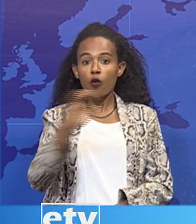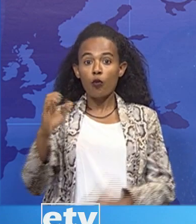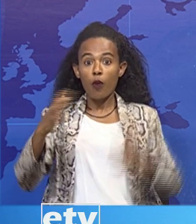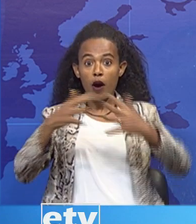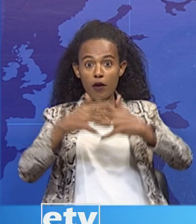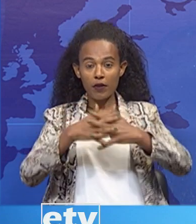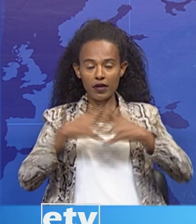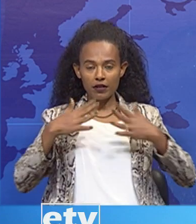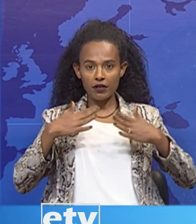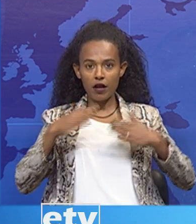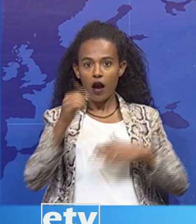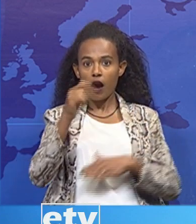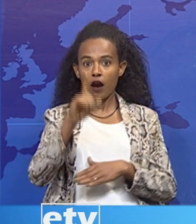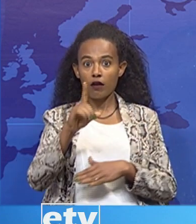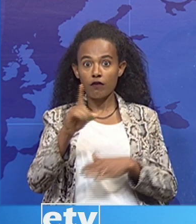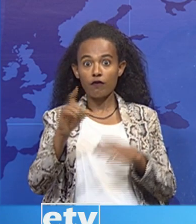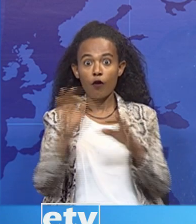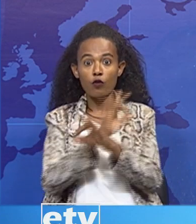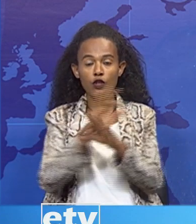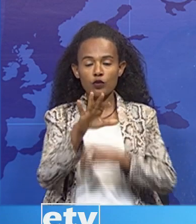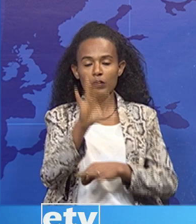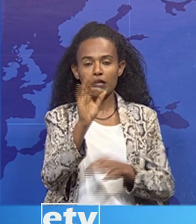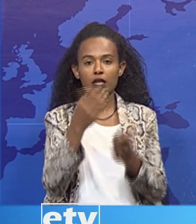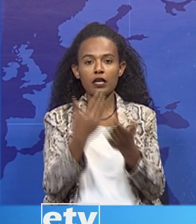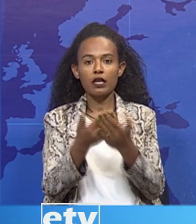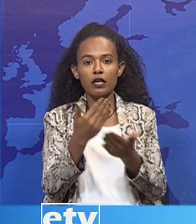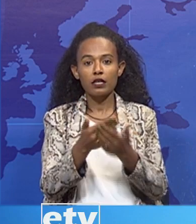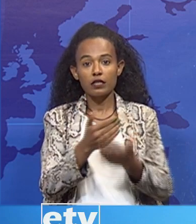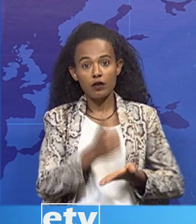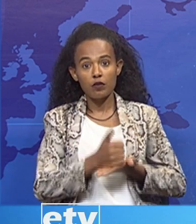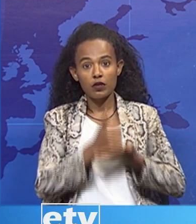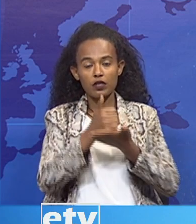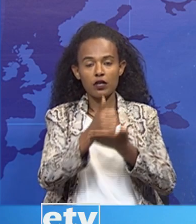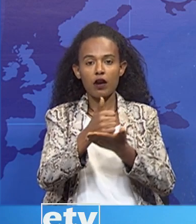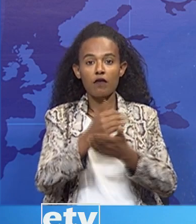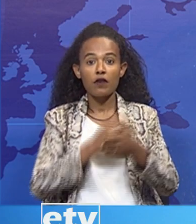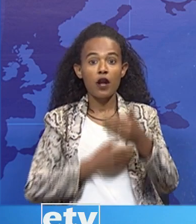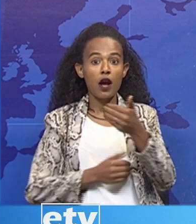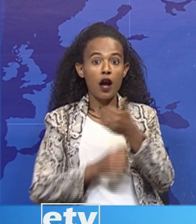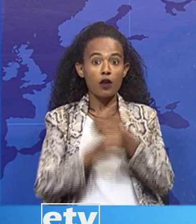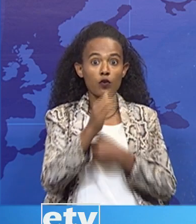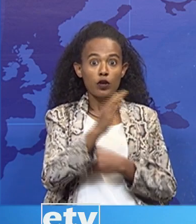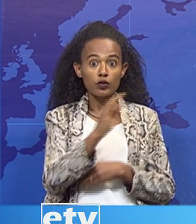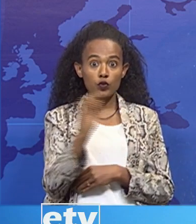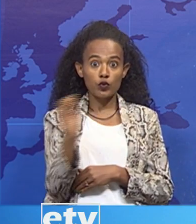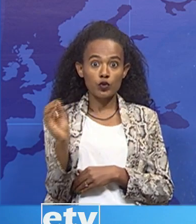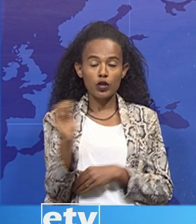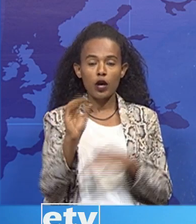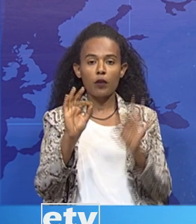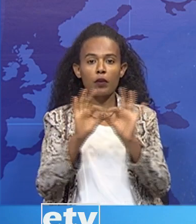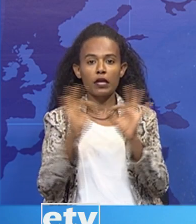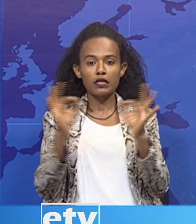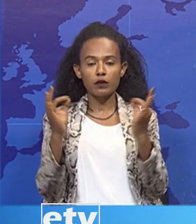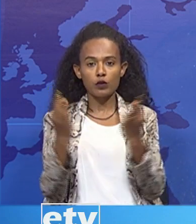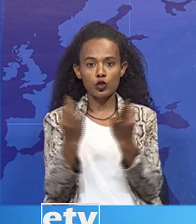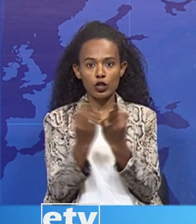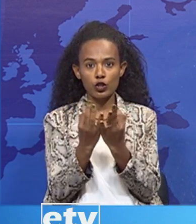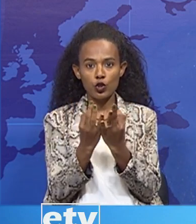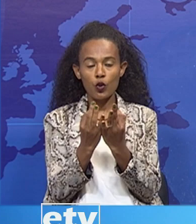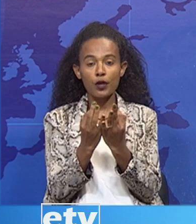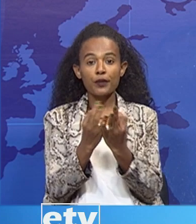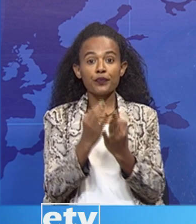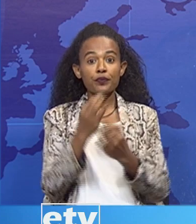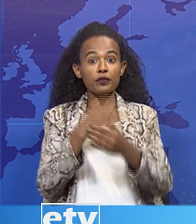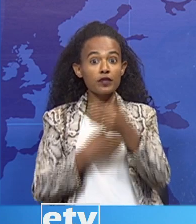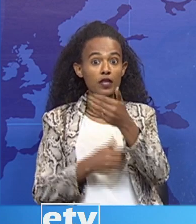ፓካርድ ፋውንዴሽን በተገኘ የገንዘብ ድጋፍ ለአካል ጉዳተኞችና ቤተሰቦቻቸው ብሎም